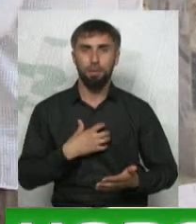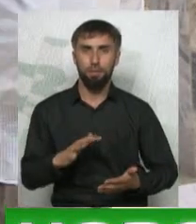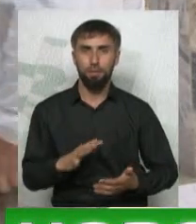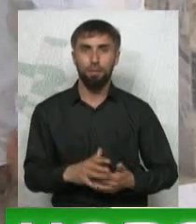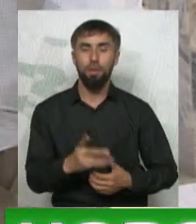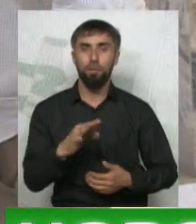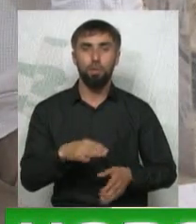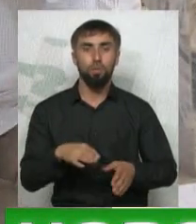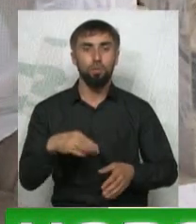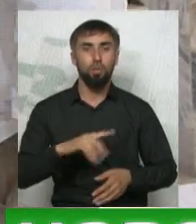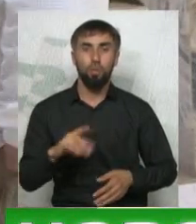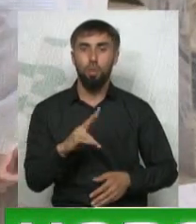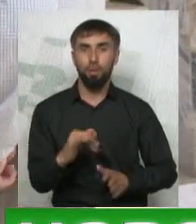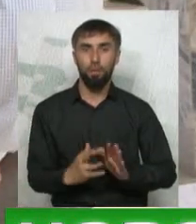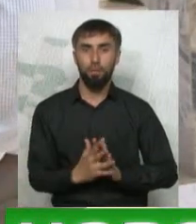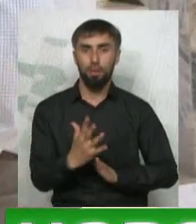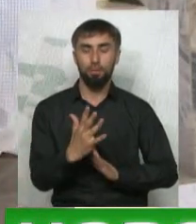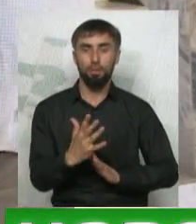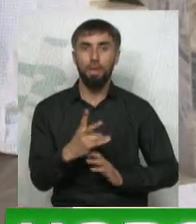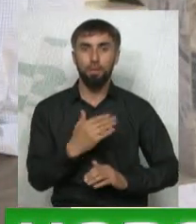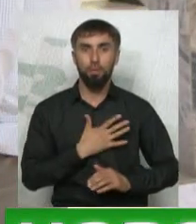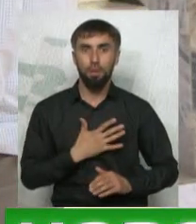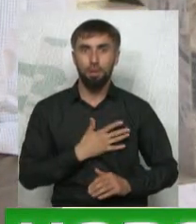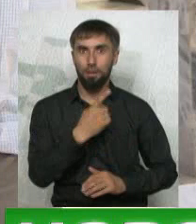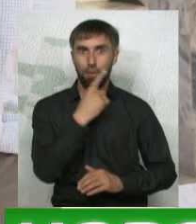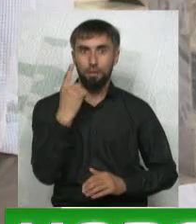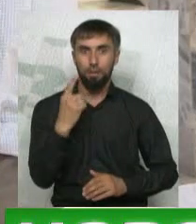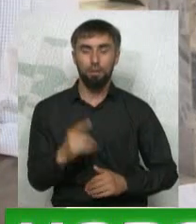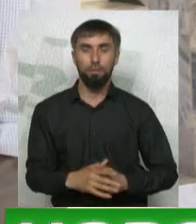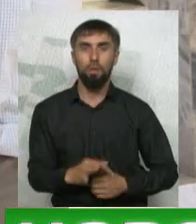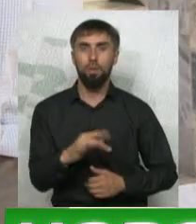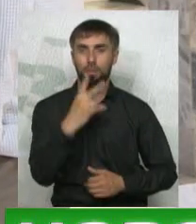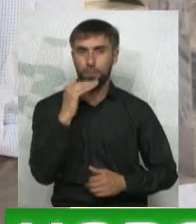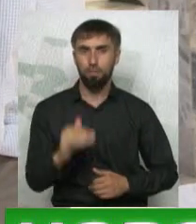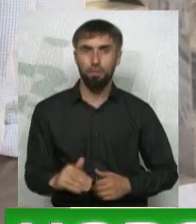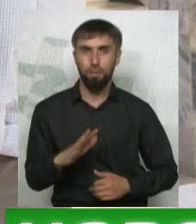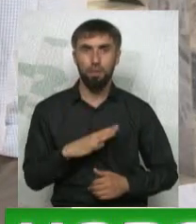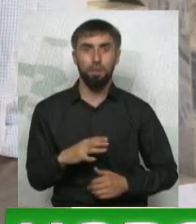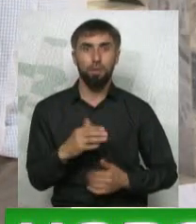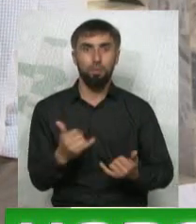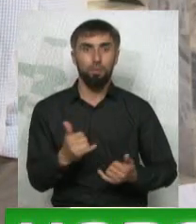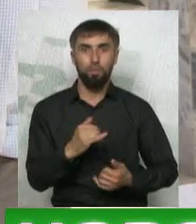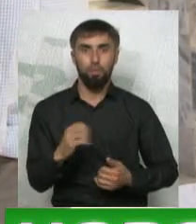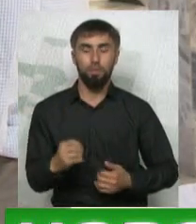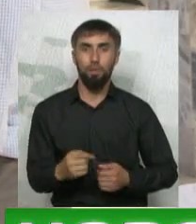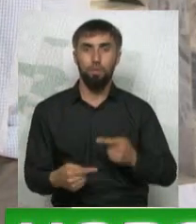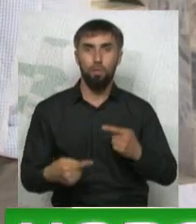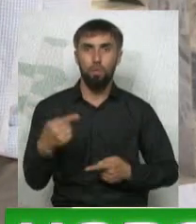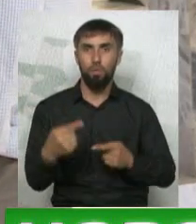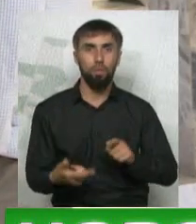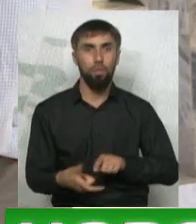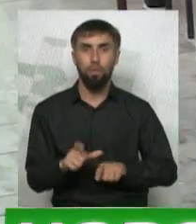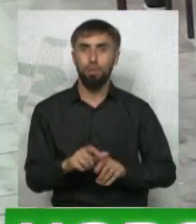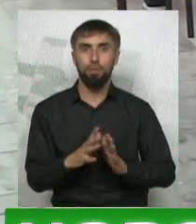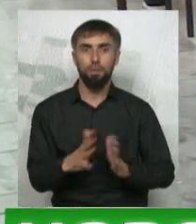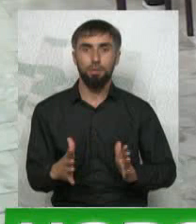значения. Но то, что они выросли на моих глазах, вот так, вот такие, и сейчас уже конкуренция очень